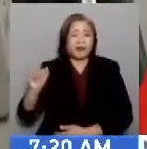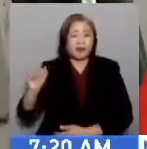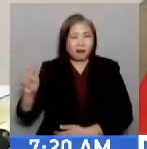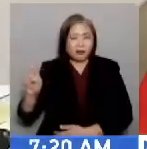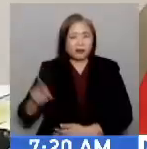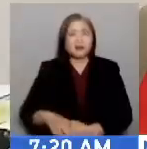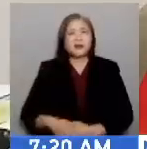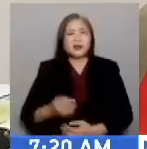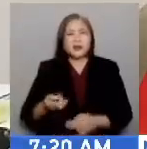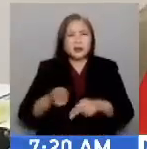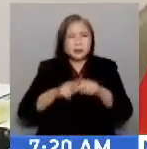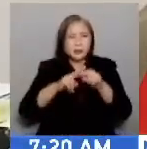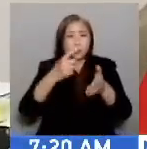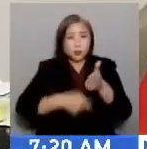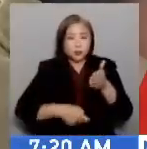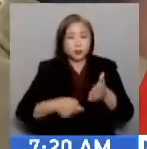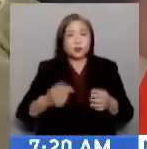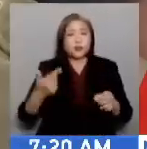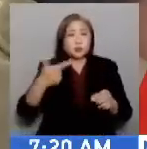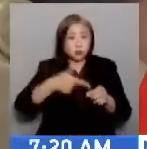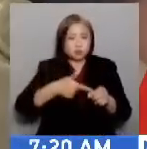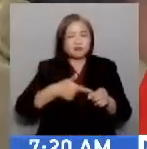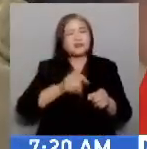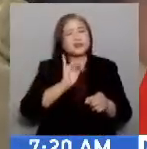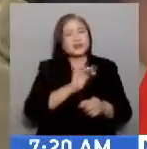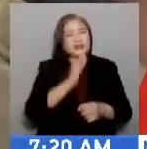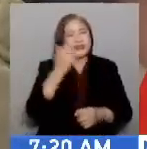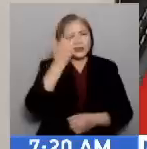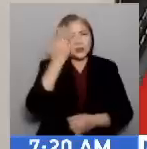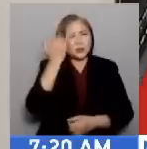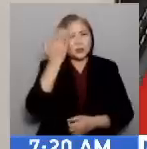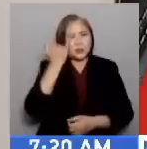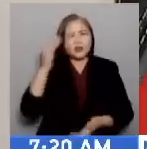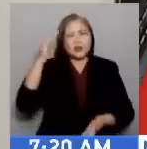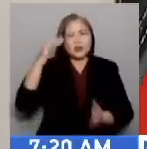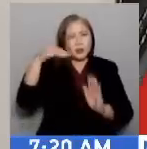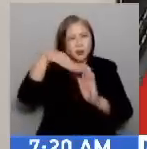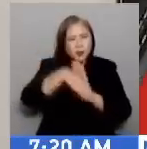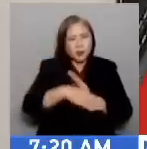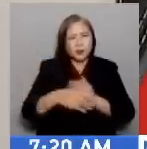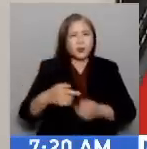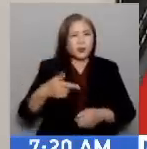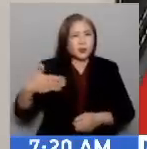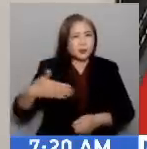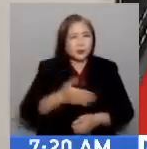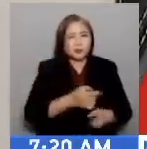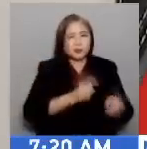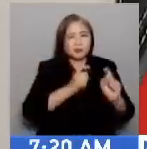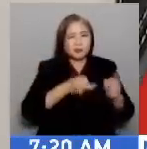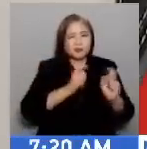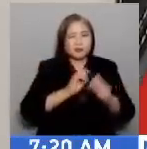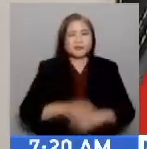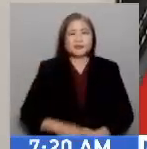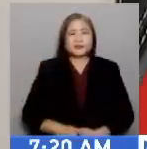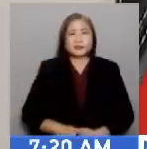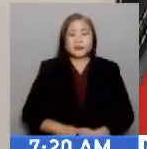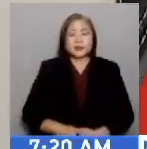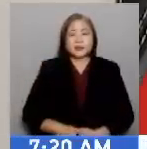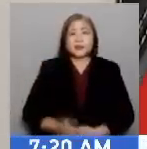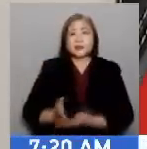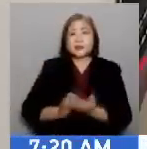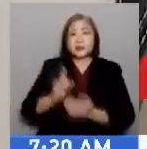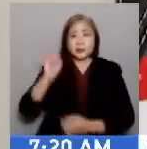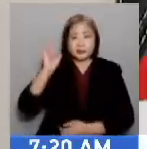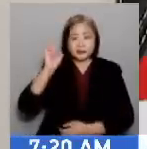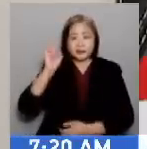ng langis ang isa sa mga dahilan kung bakit bumaba ang produksyon ng isda. Ang iba sa kanila ay nagkakaroon ng reduced number of